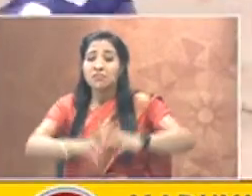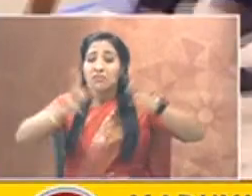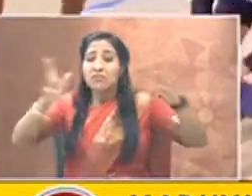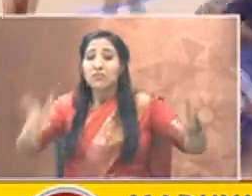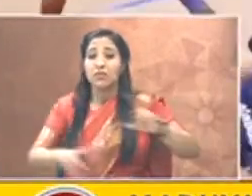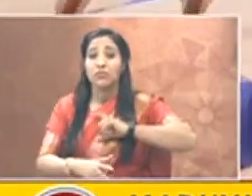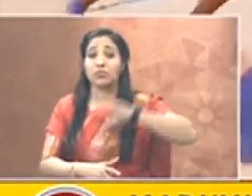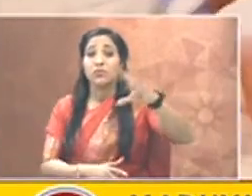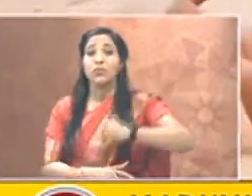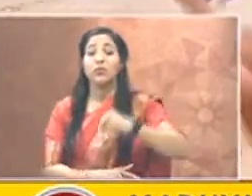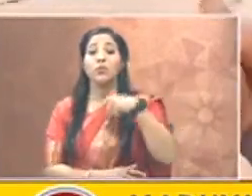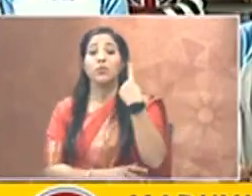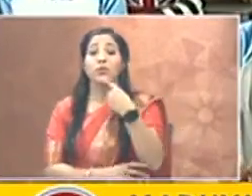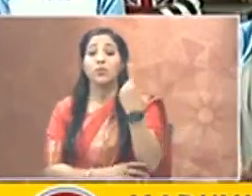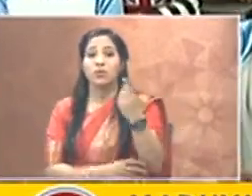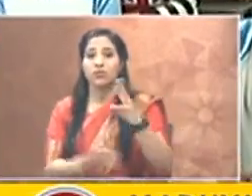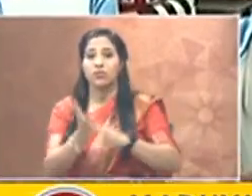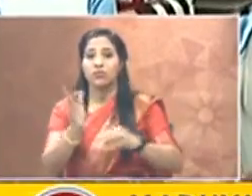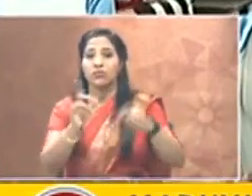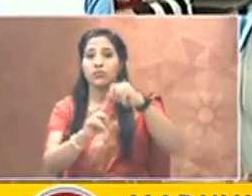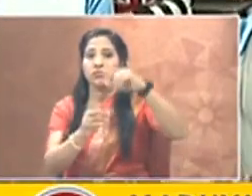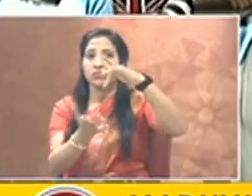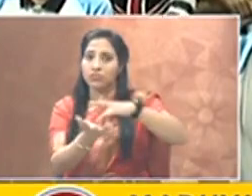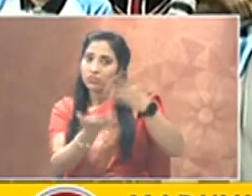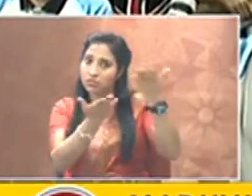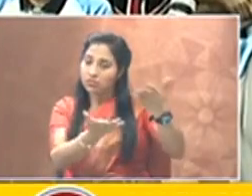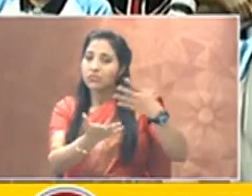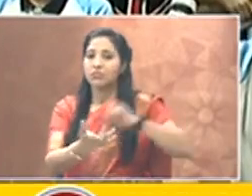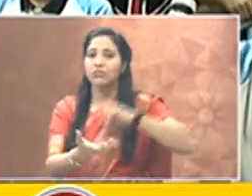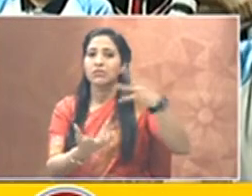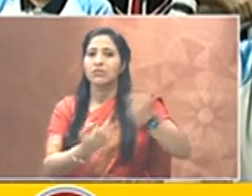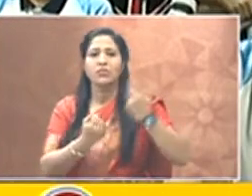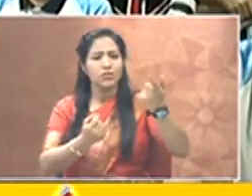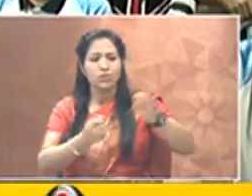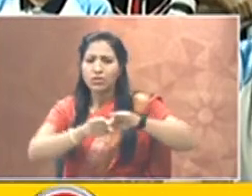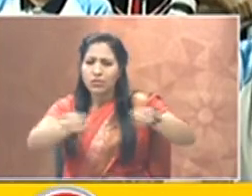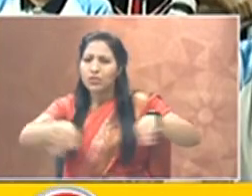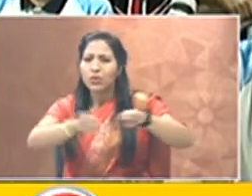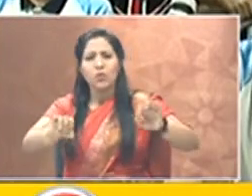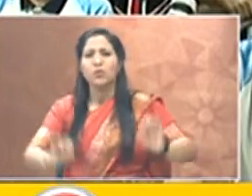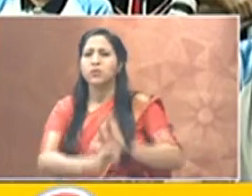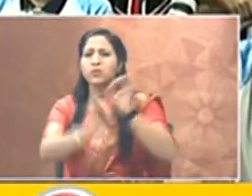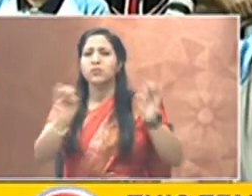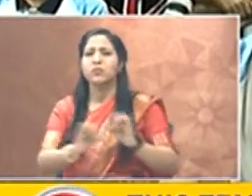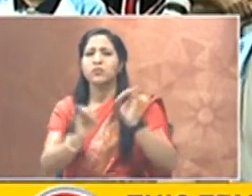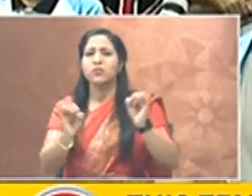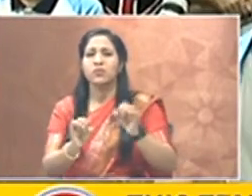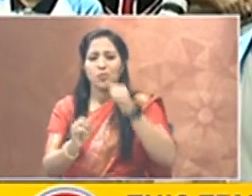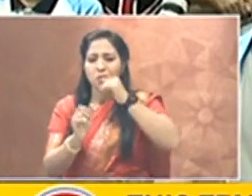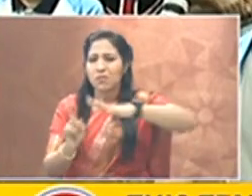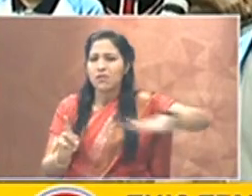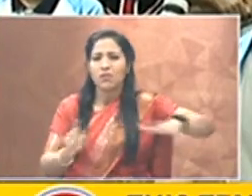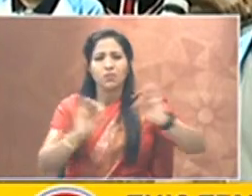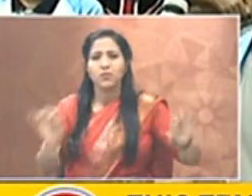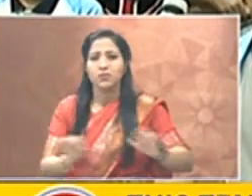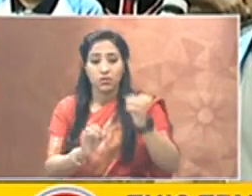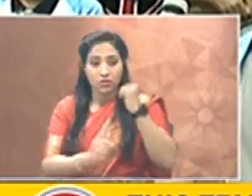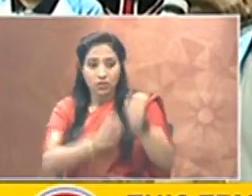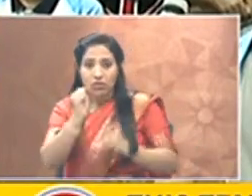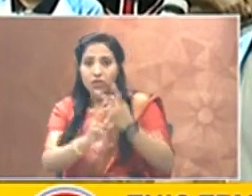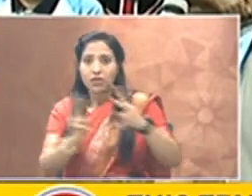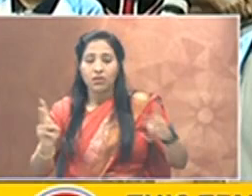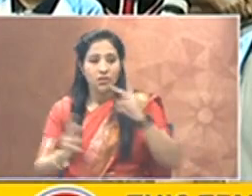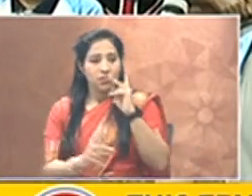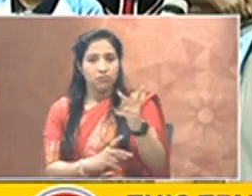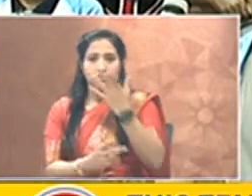ज्यादा मेडल भी मध्य प्रदेश ने जीते, जहां कोई सी बीच नहीं है। खेलों के प्रति यही